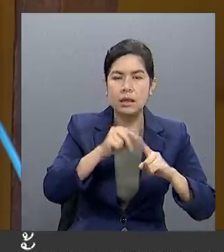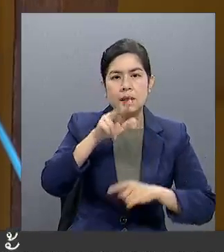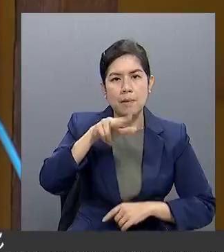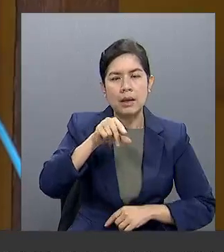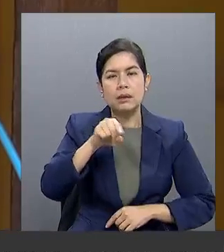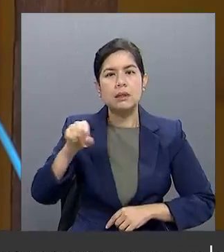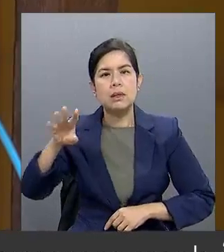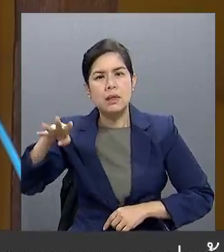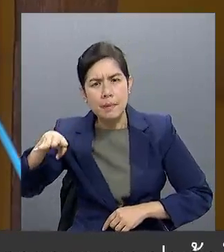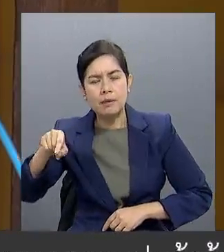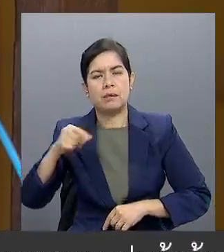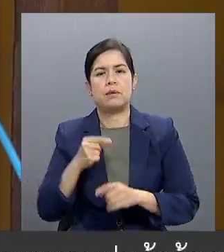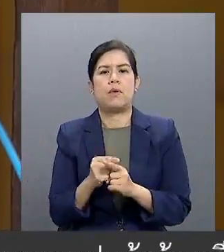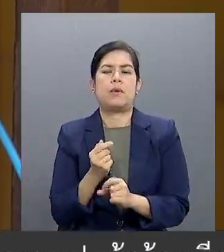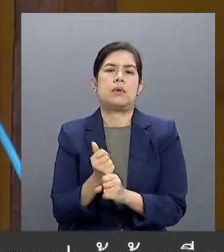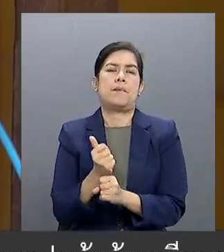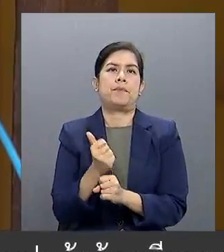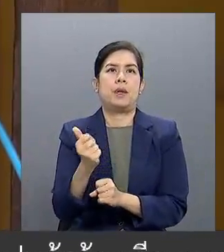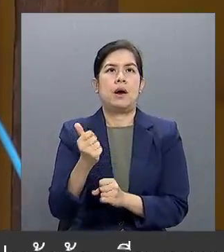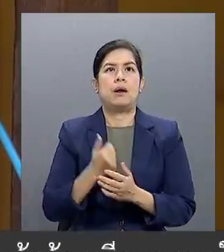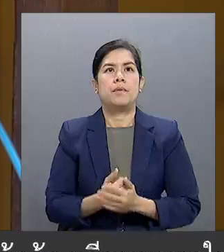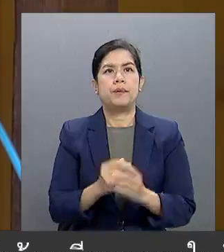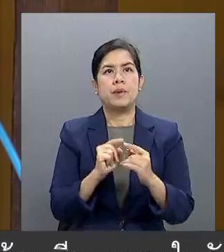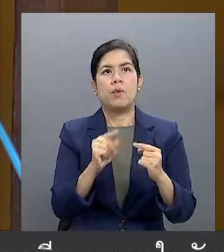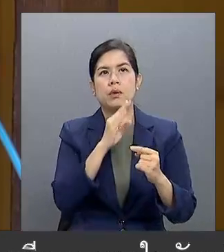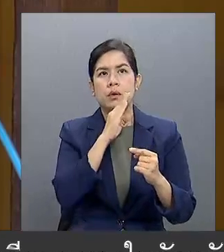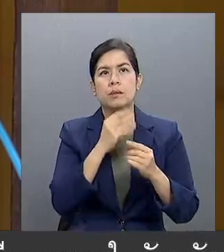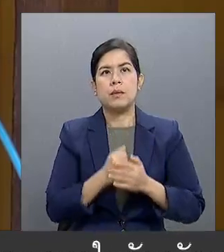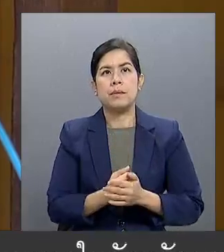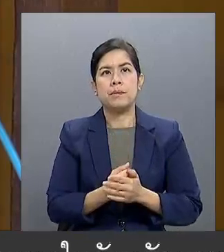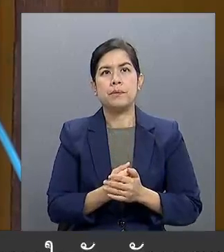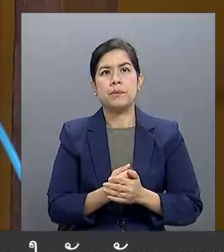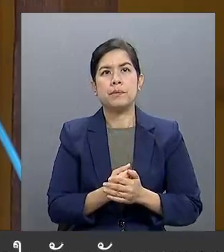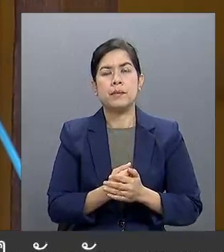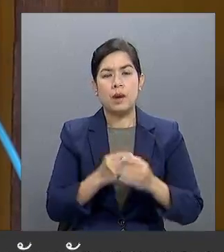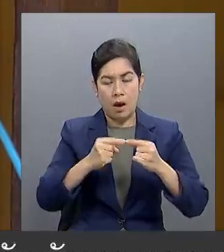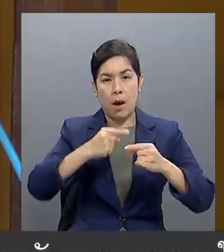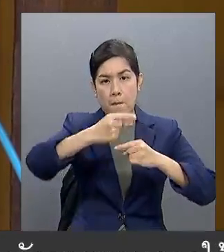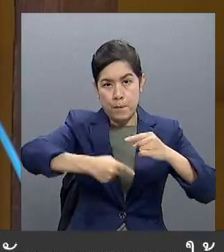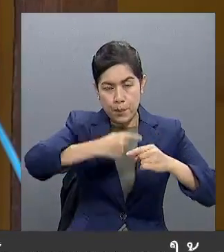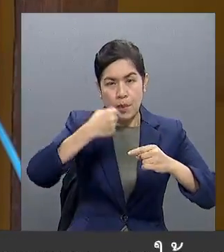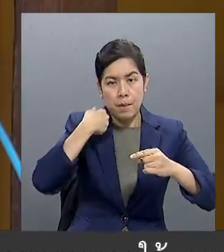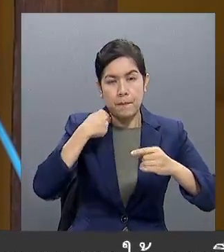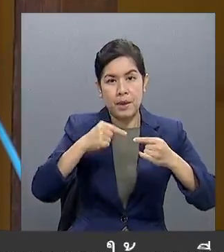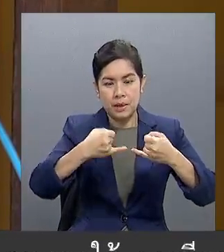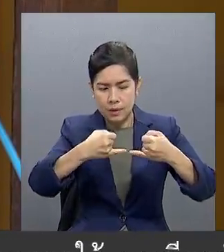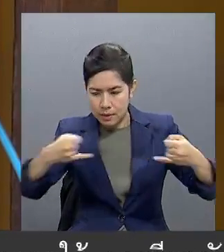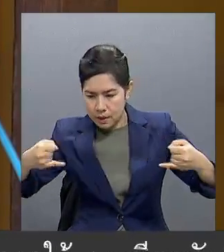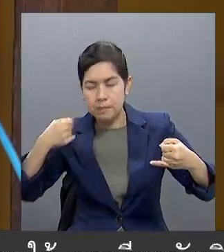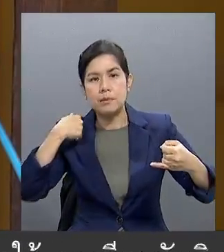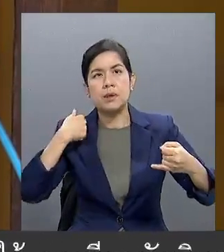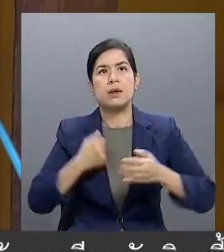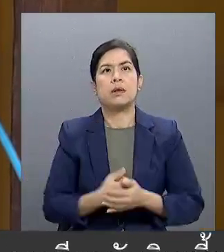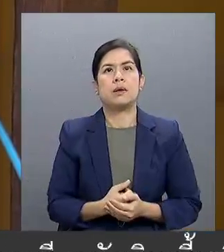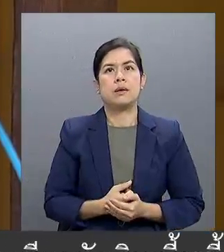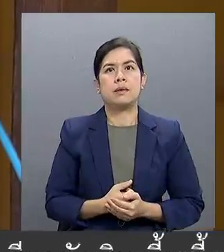ต่จะให้แกมาหมุนได้แล้วก็ช่วยแบบอื่นจะมากกว่าถ้าแกทำ